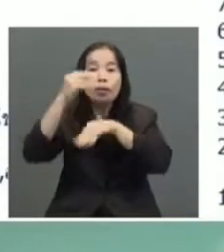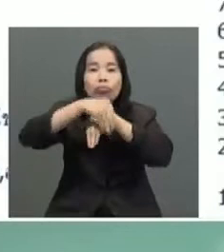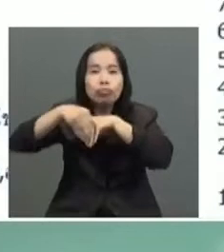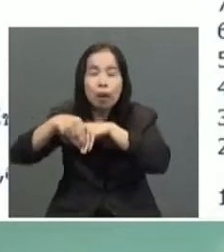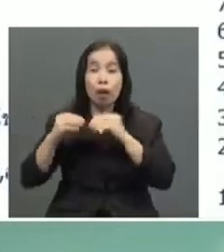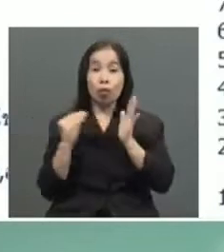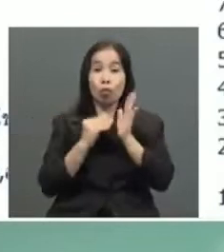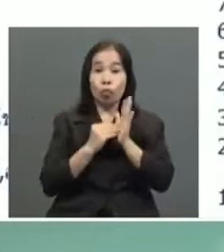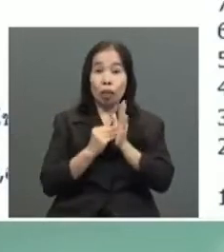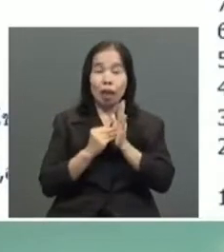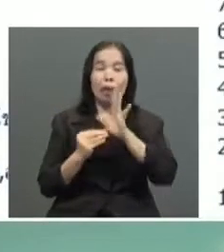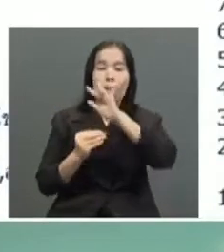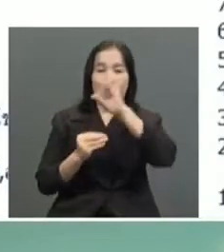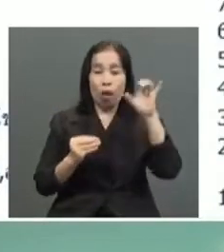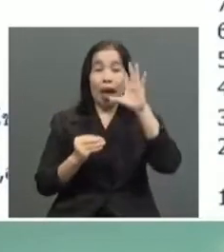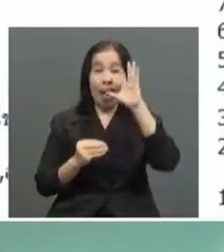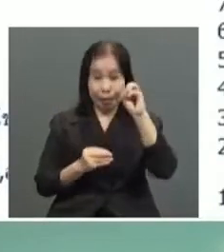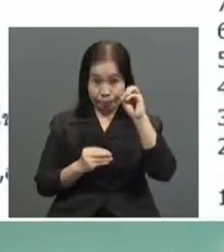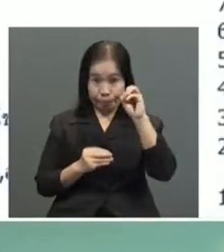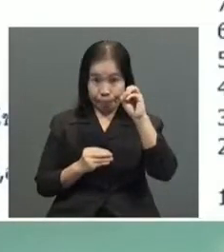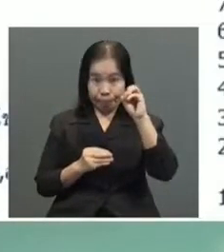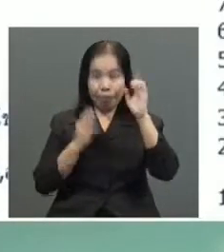คนนะครับเช่นเช่นเดิมนะครับอย่างกระจุกตัวอยู่ในกรุงเทพและปริมณฑลกรุงเทพฯคือ850